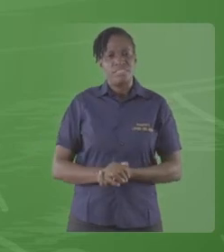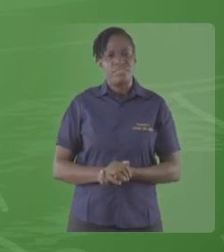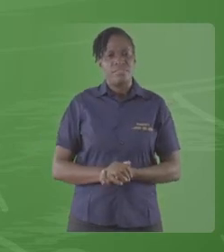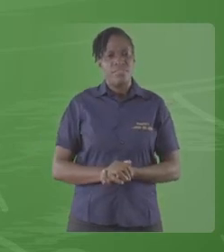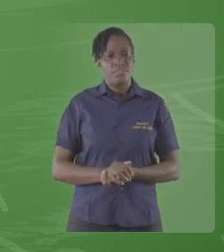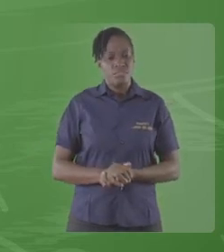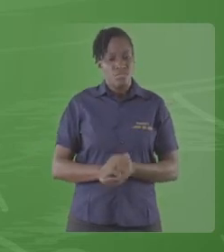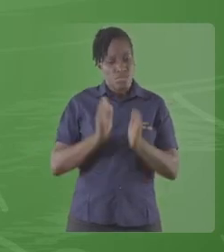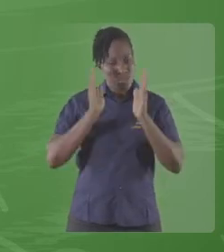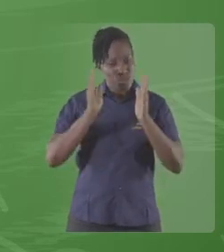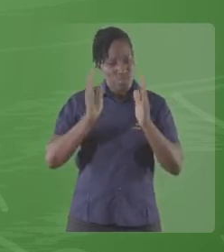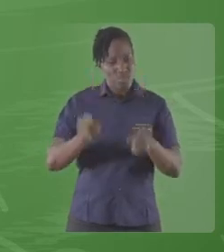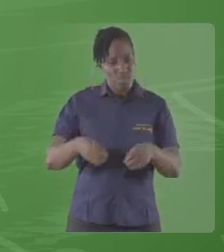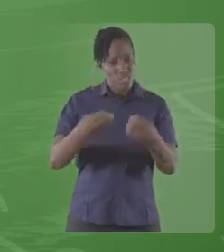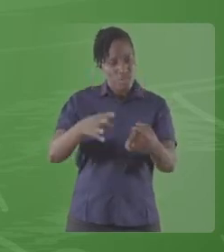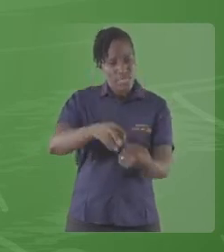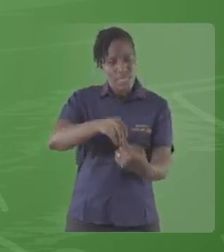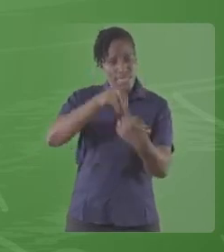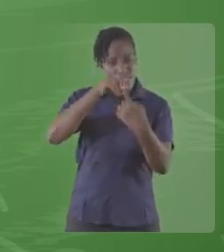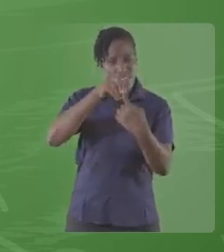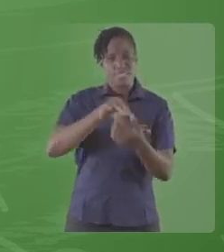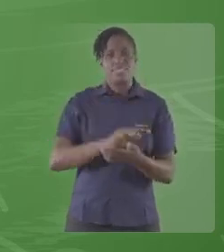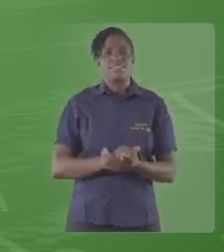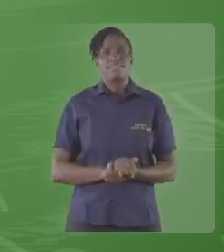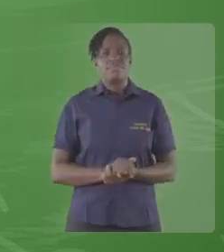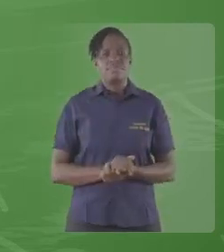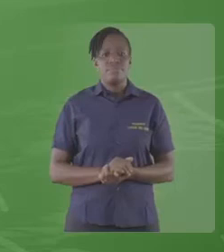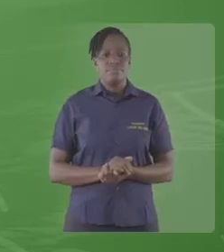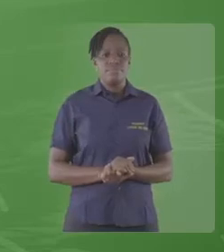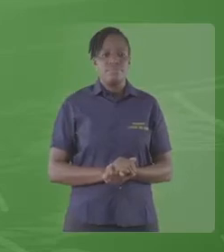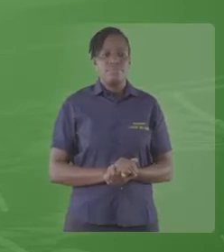du discours indirect libre et en donner les caractéristiques.